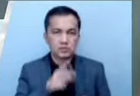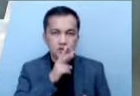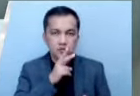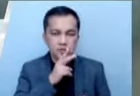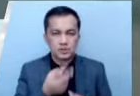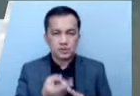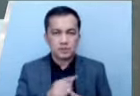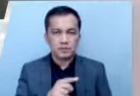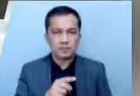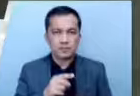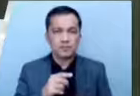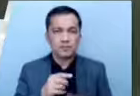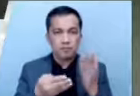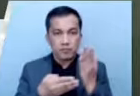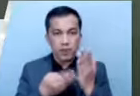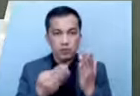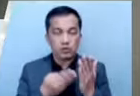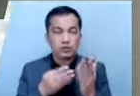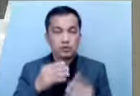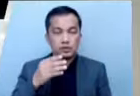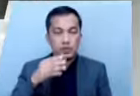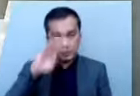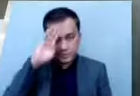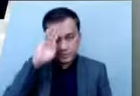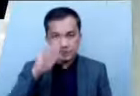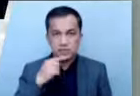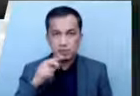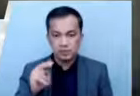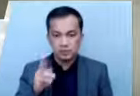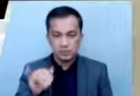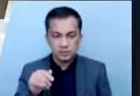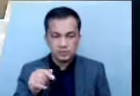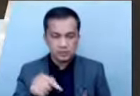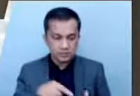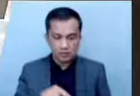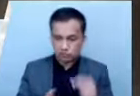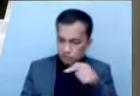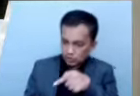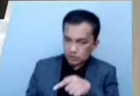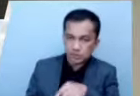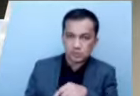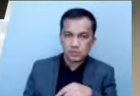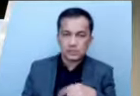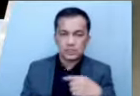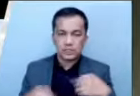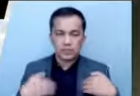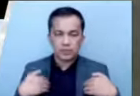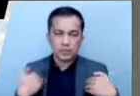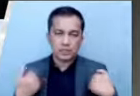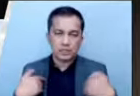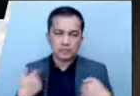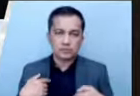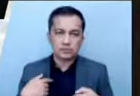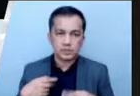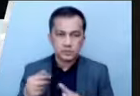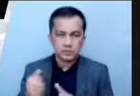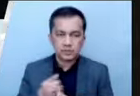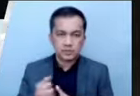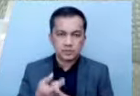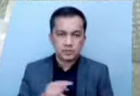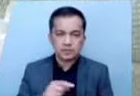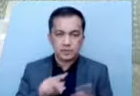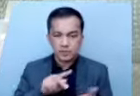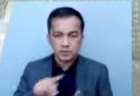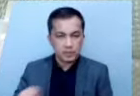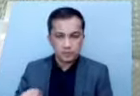Cavite. Ayon sa NBI, tinarget ng suspect ang 17 anyos na biktimang taga Palawan nang makita niya ito